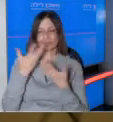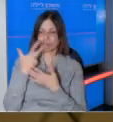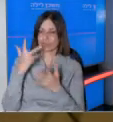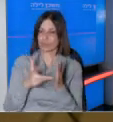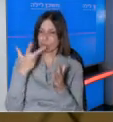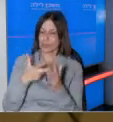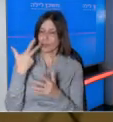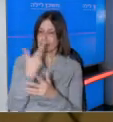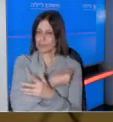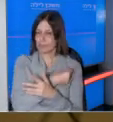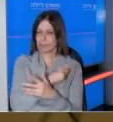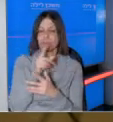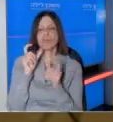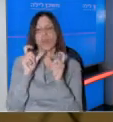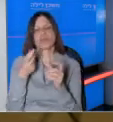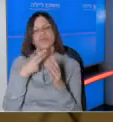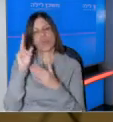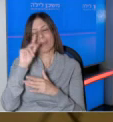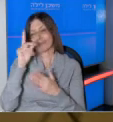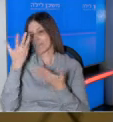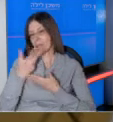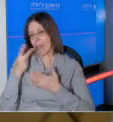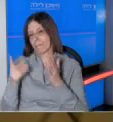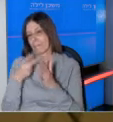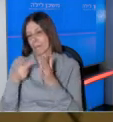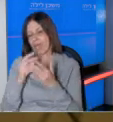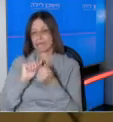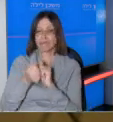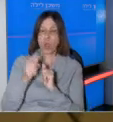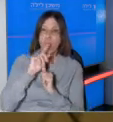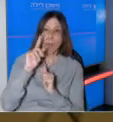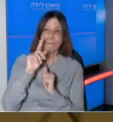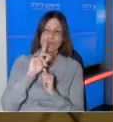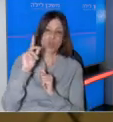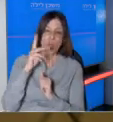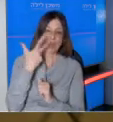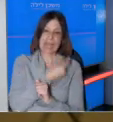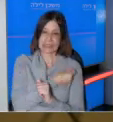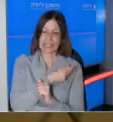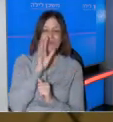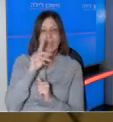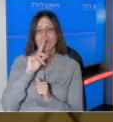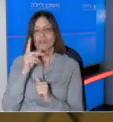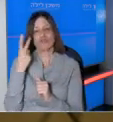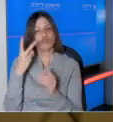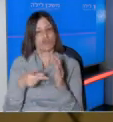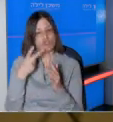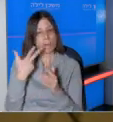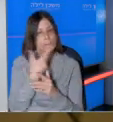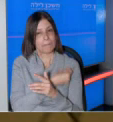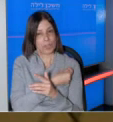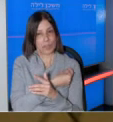מנות מוגנים יותר מאשר אלה שקיבלו שתי מנות, או בכלל לא התחסנו כמובן, אבל גם לעומת אלה של שתי מנות יש פער